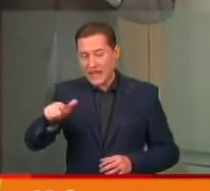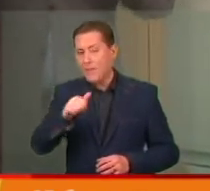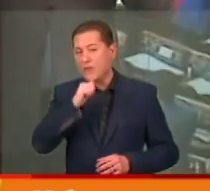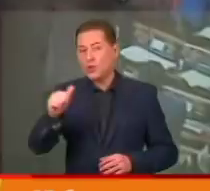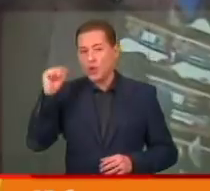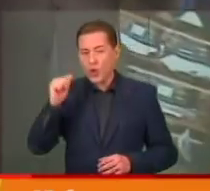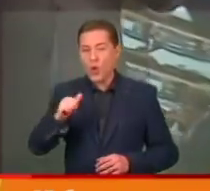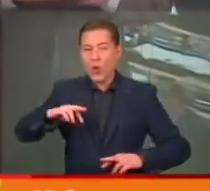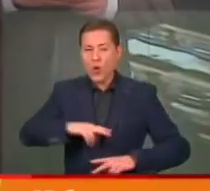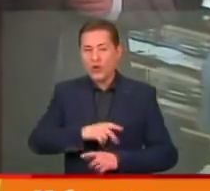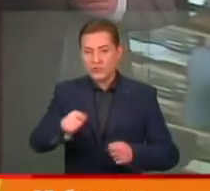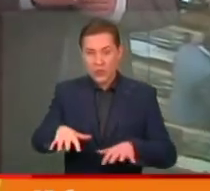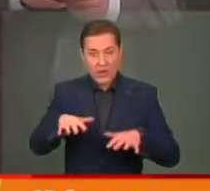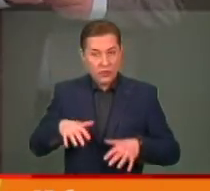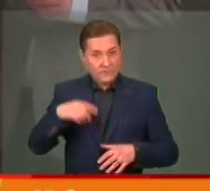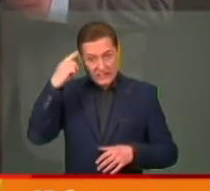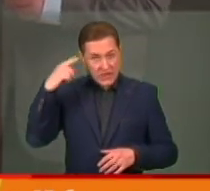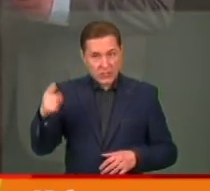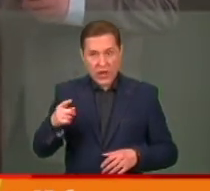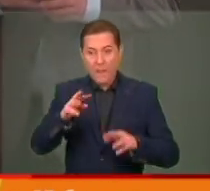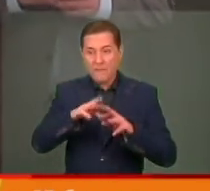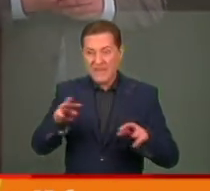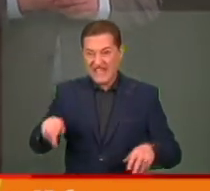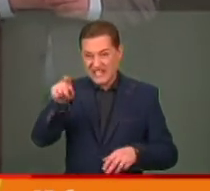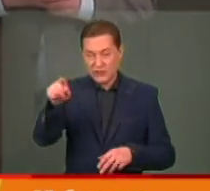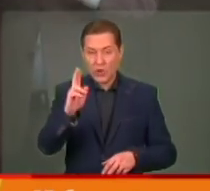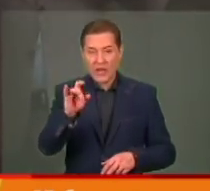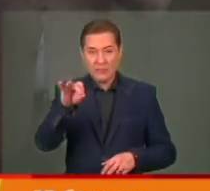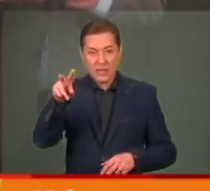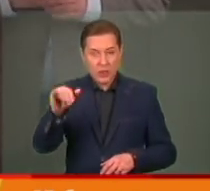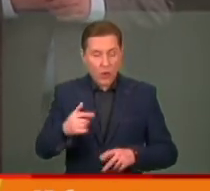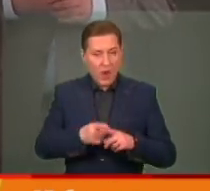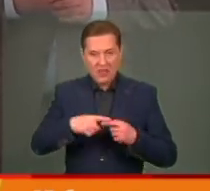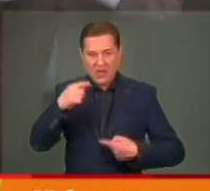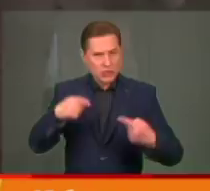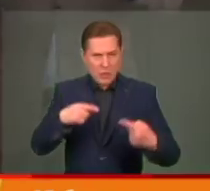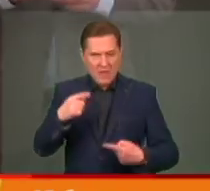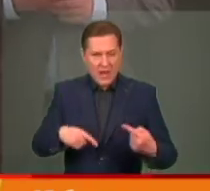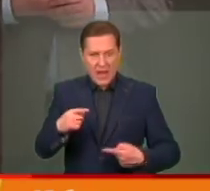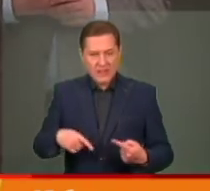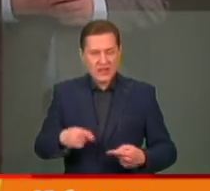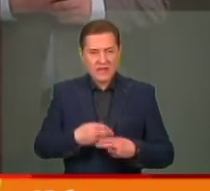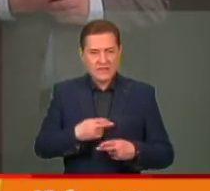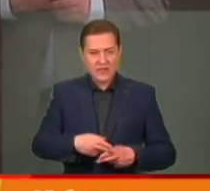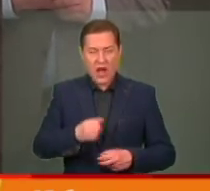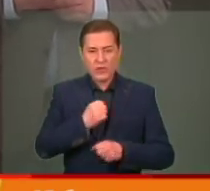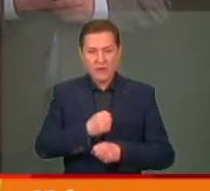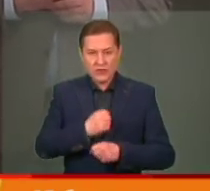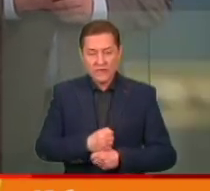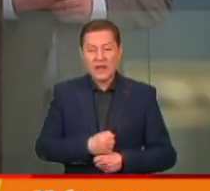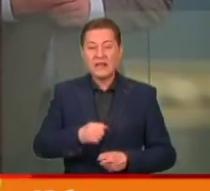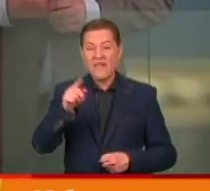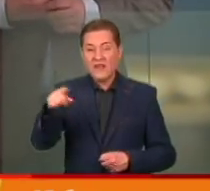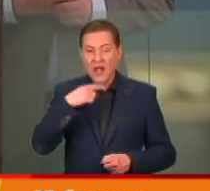Угорські урядовці скаженіють міністрові Павлові Клімкіну. Всі ці суперечки і непорозуміння додають роботи. І він